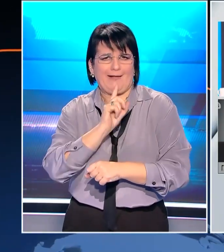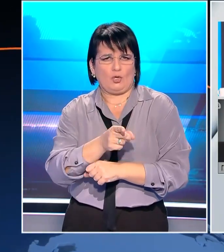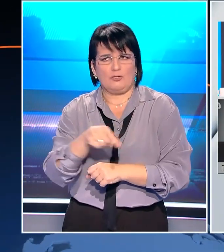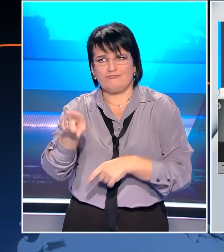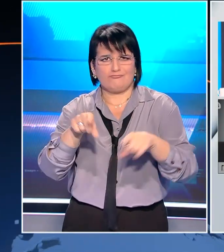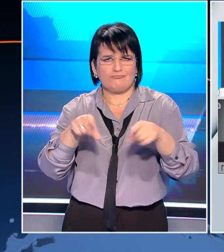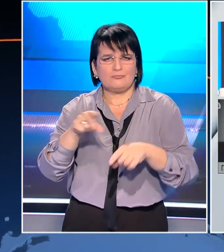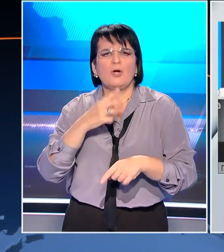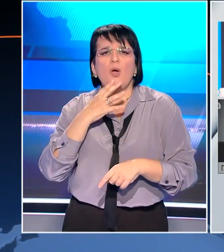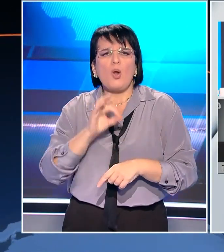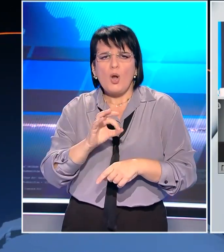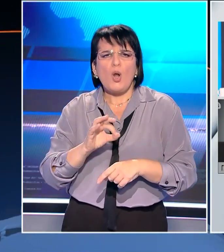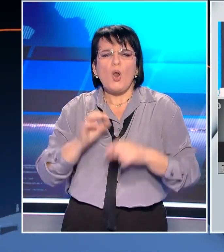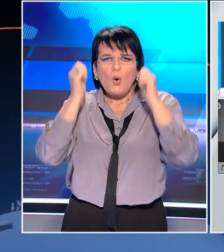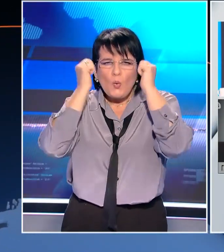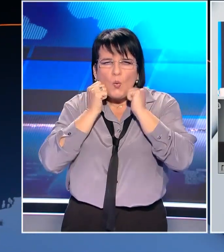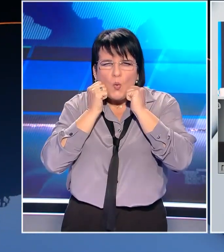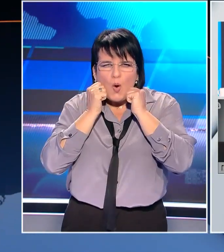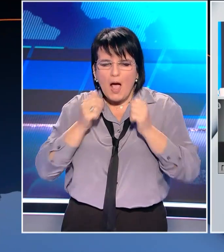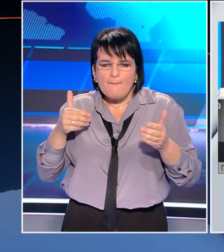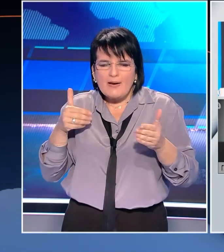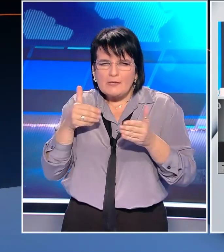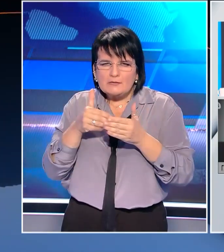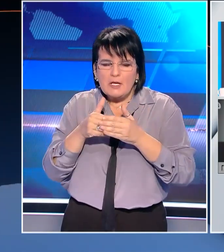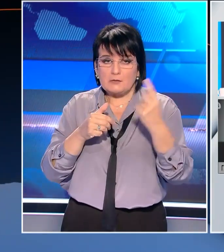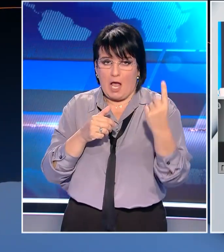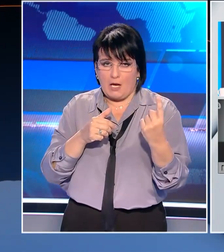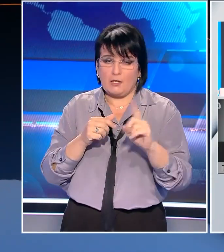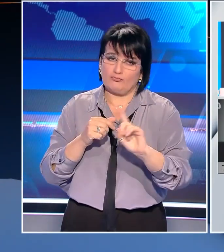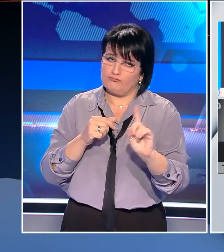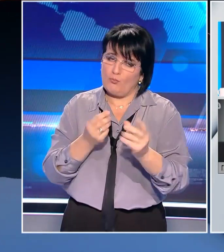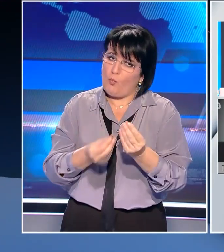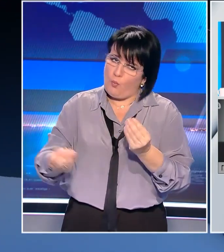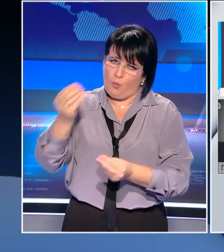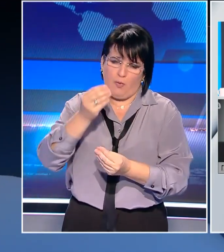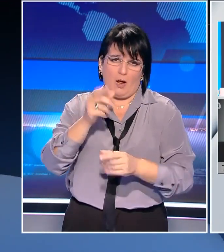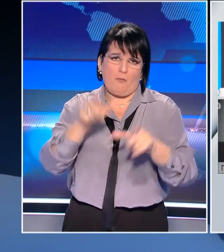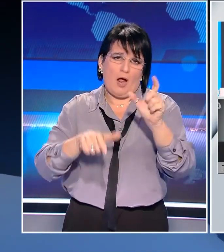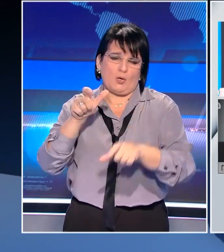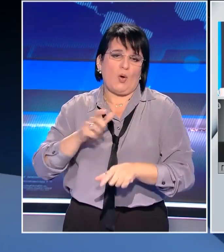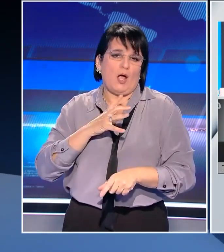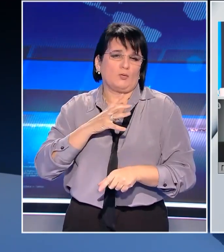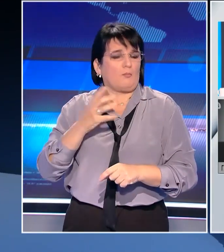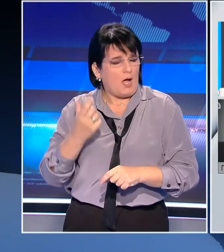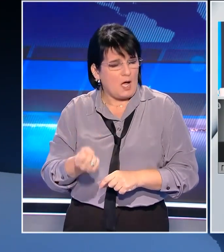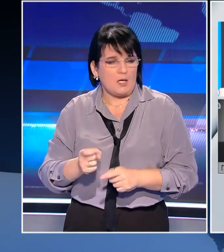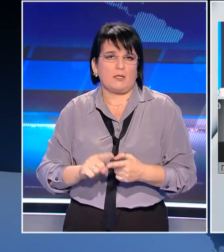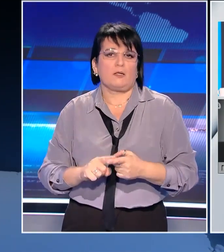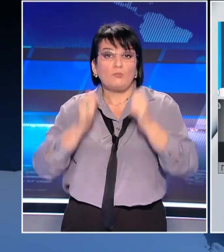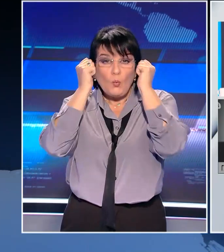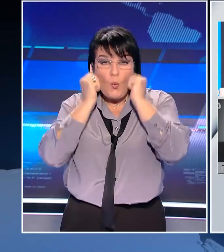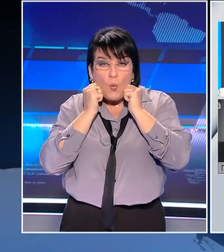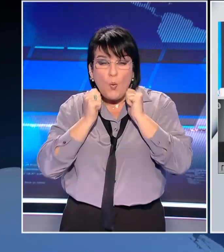γιατί φτάνουμε κοντά σε αυτούς που φορούσαν την κουκούλα, που δεν ήταν ένας, ήταν παραπάνω από ένας. Αυτοί